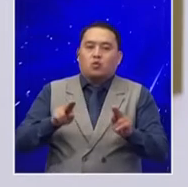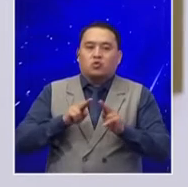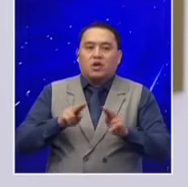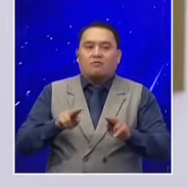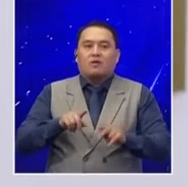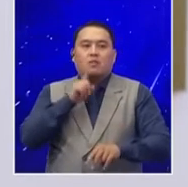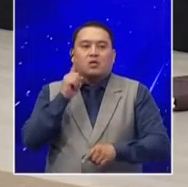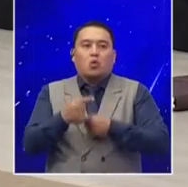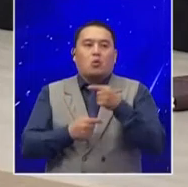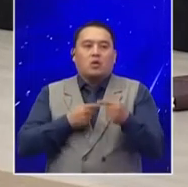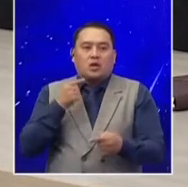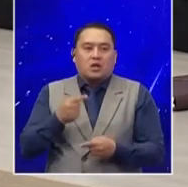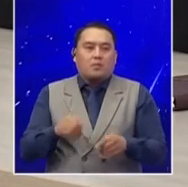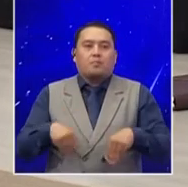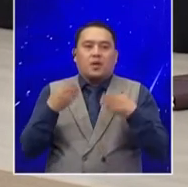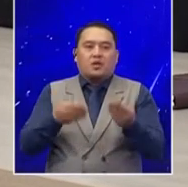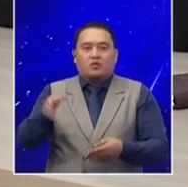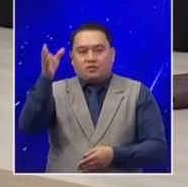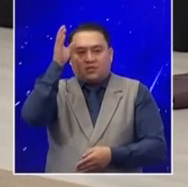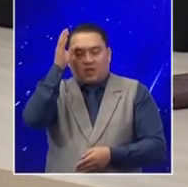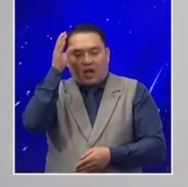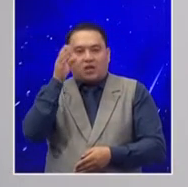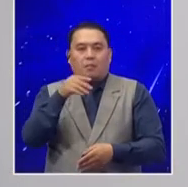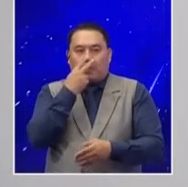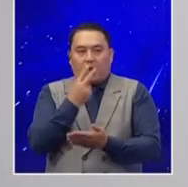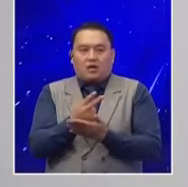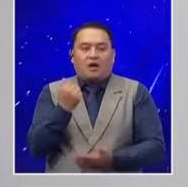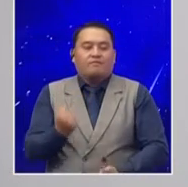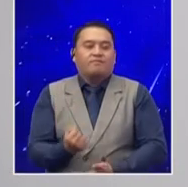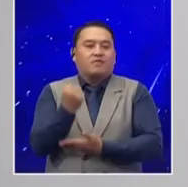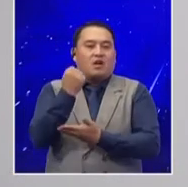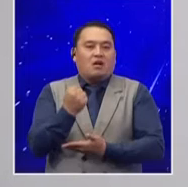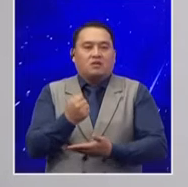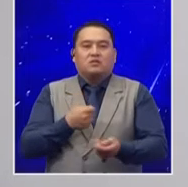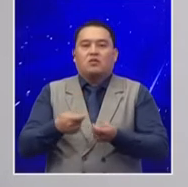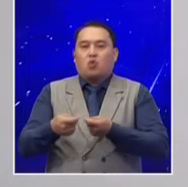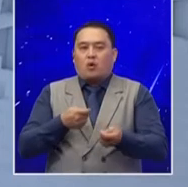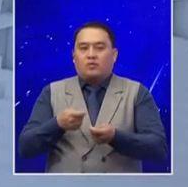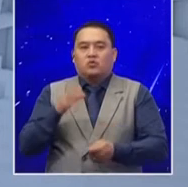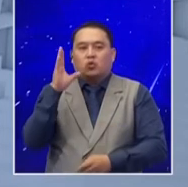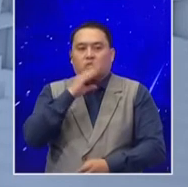воспитывать молодое поколение, передавать знания, а также проявлять авторитет и лидерские качества.